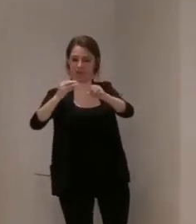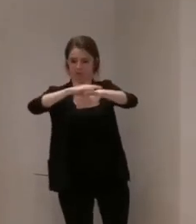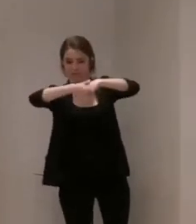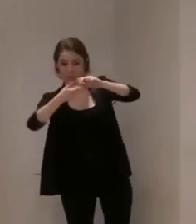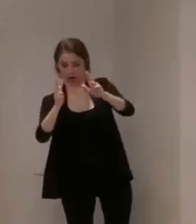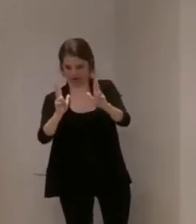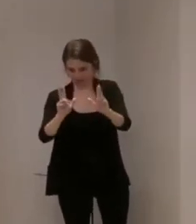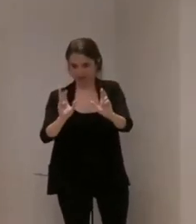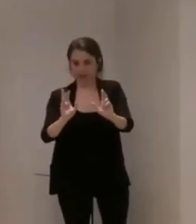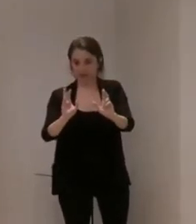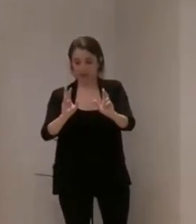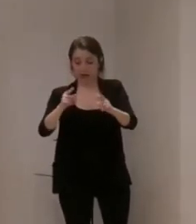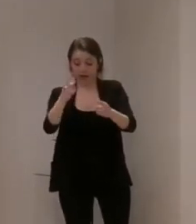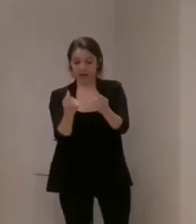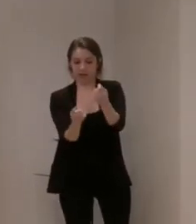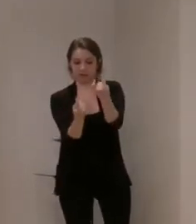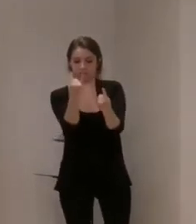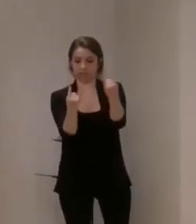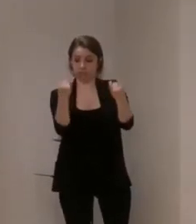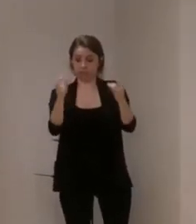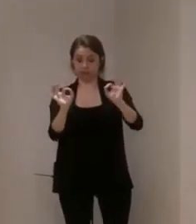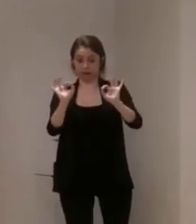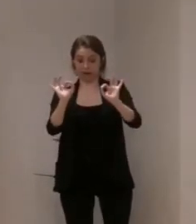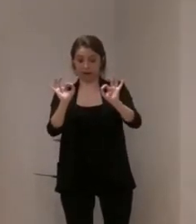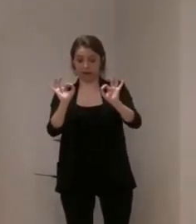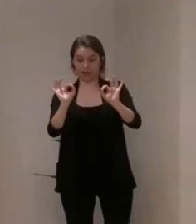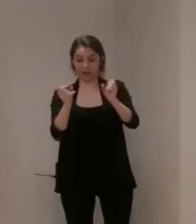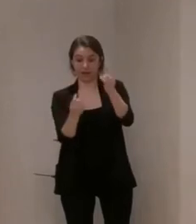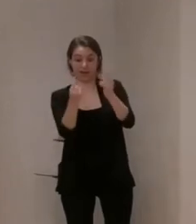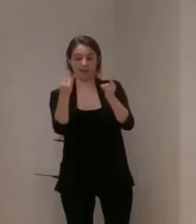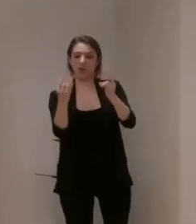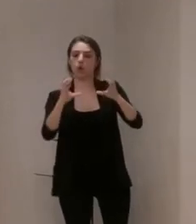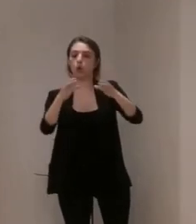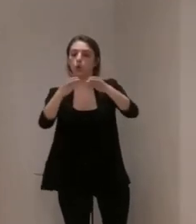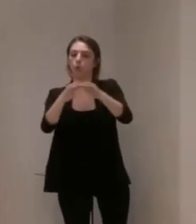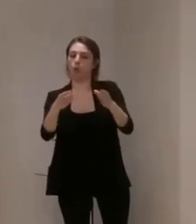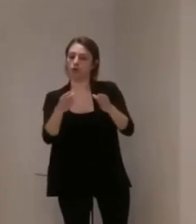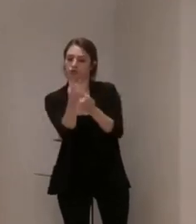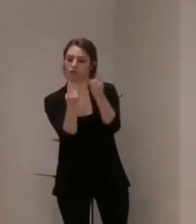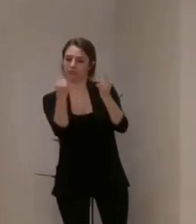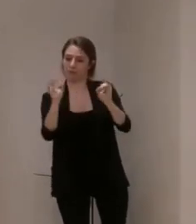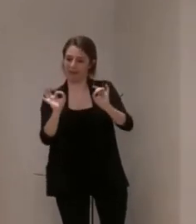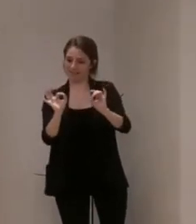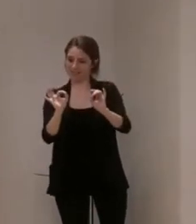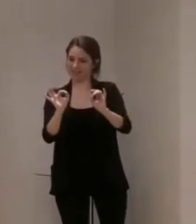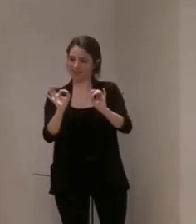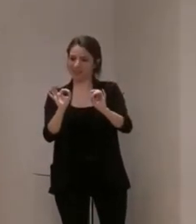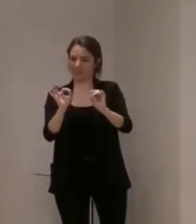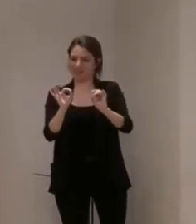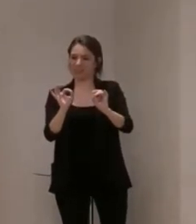aquell moment, quan comencen a sortir amb força els grups dissidents, diguem, que han estat